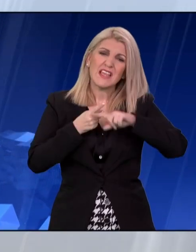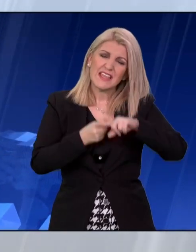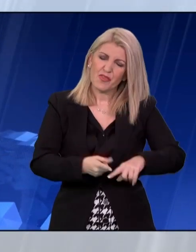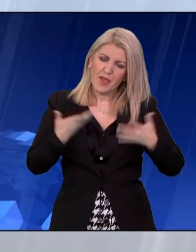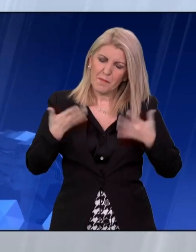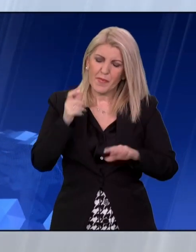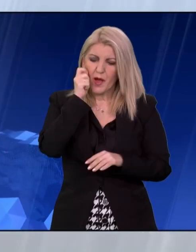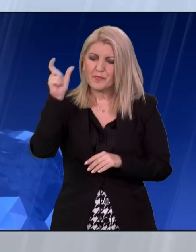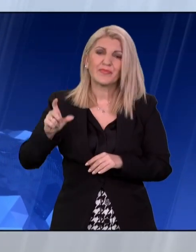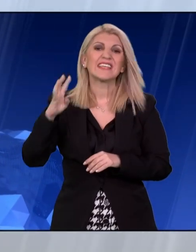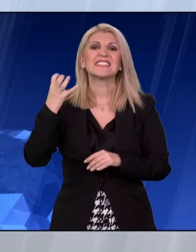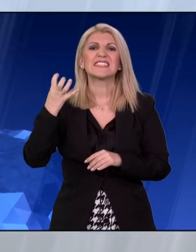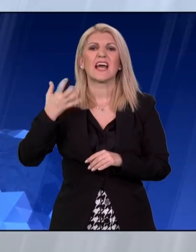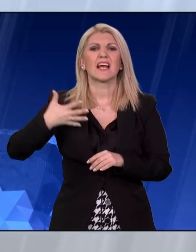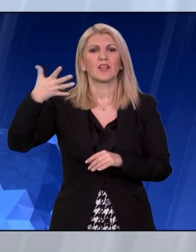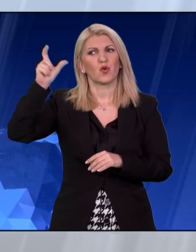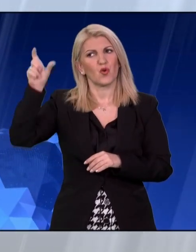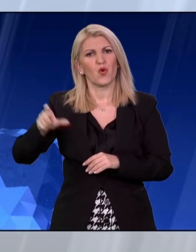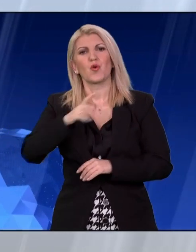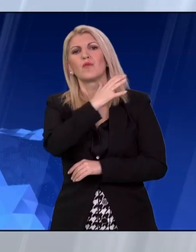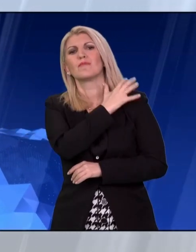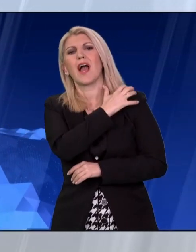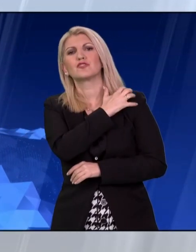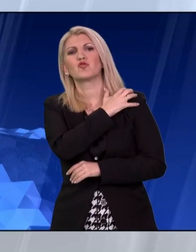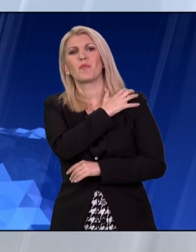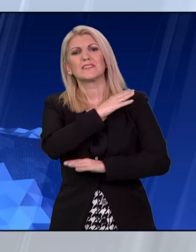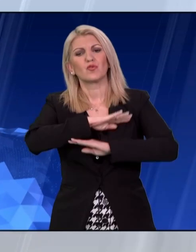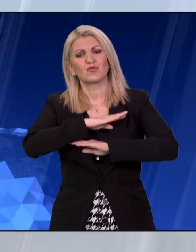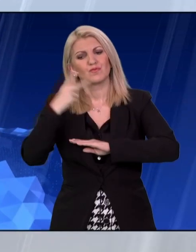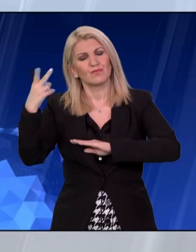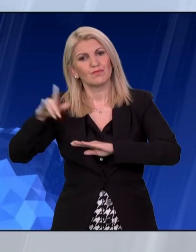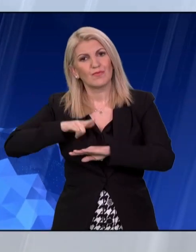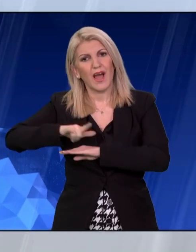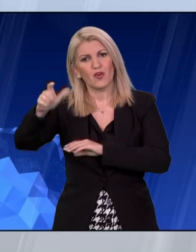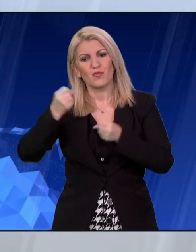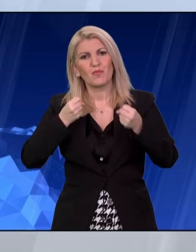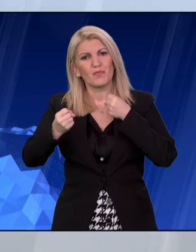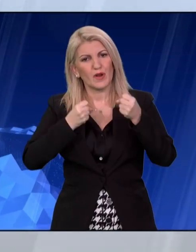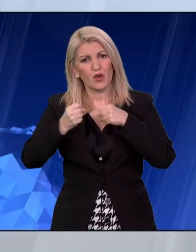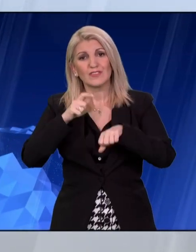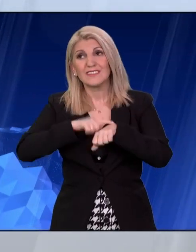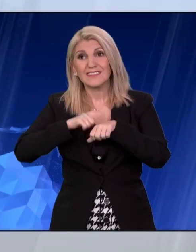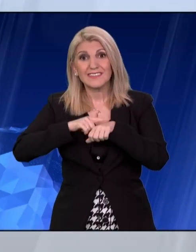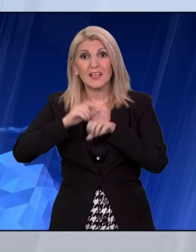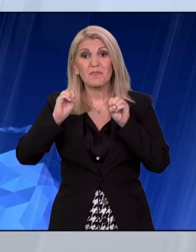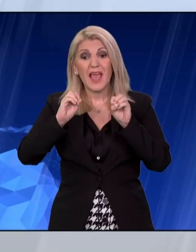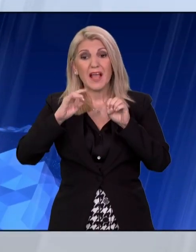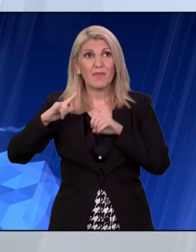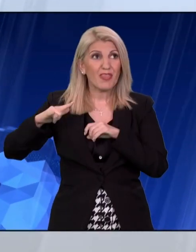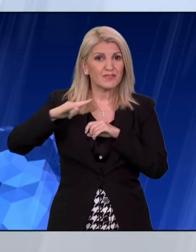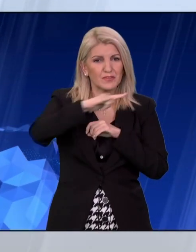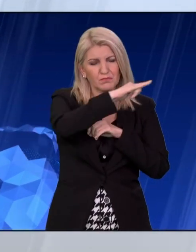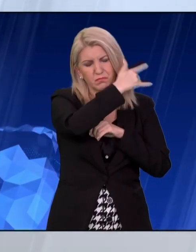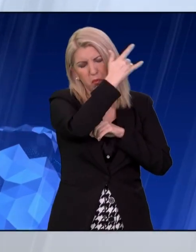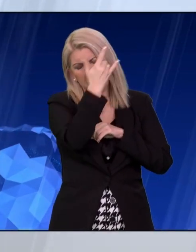αεροπορίας επαμεινώνδας κωστέας ο οποίος βρήκε τραγικό θάνατο την ώρα του καθήκοντος τον πούλησε η μεγάλη αγάπη του για